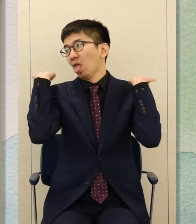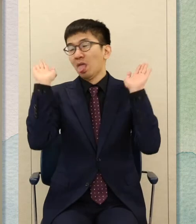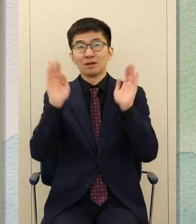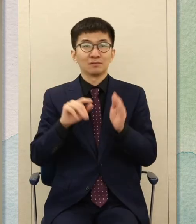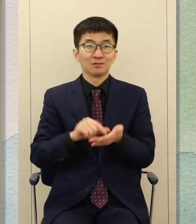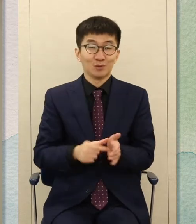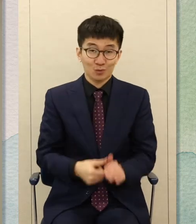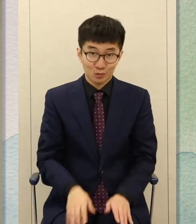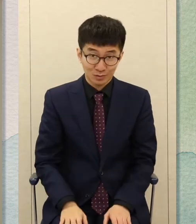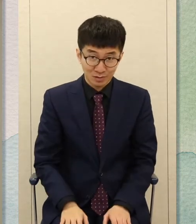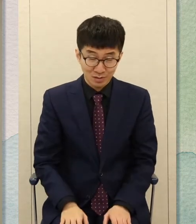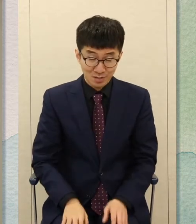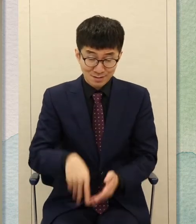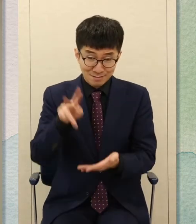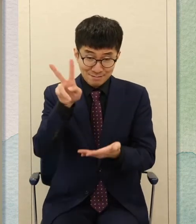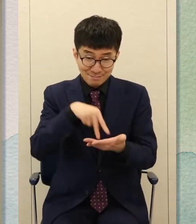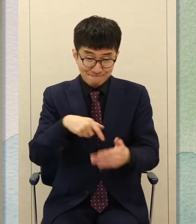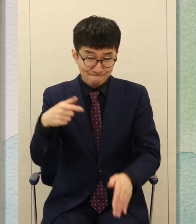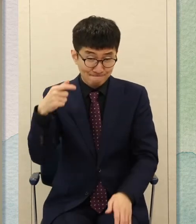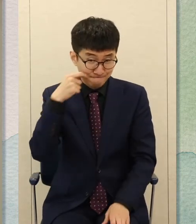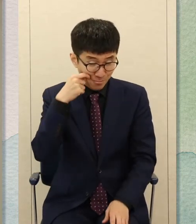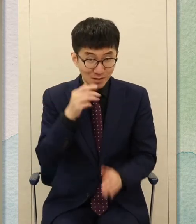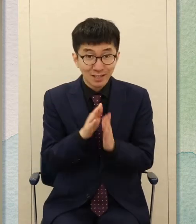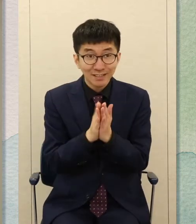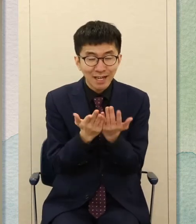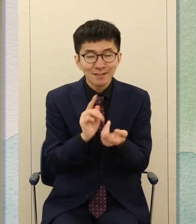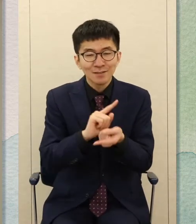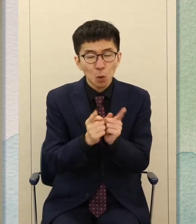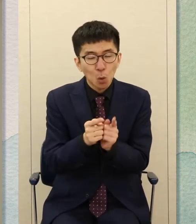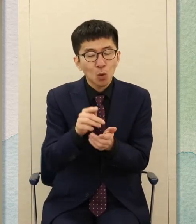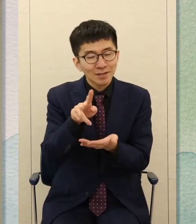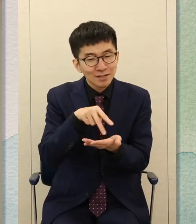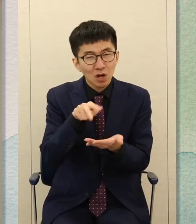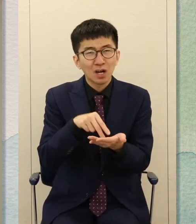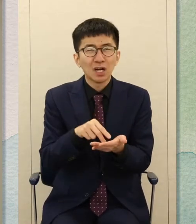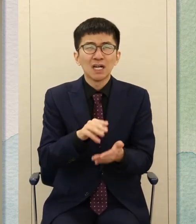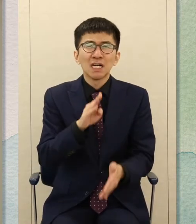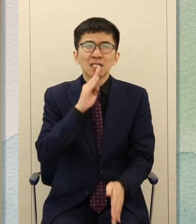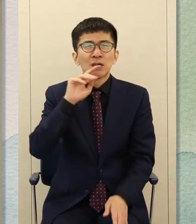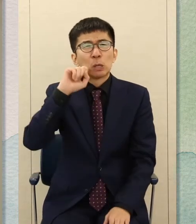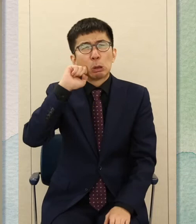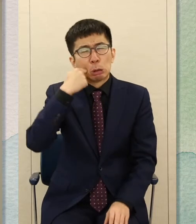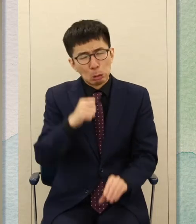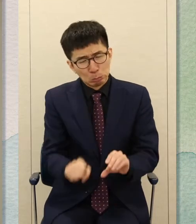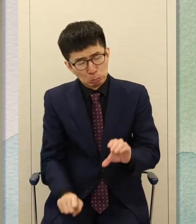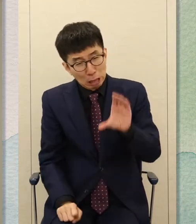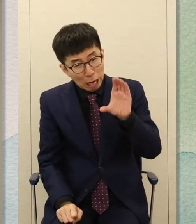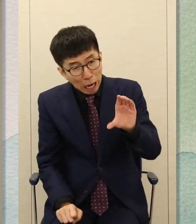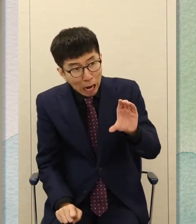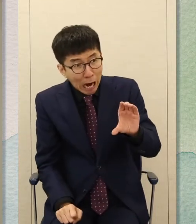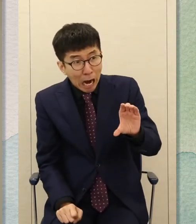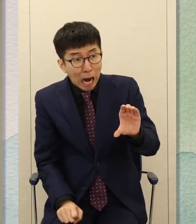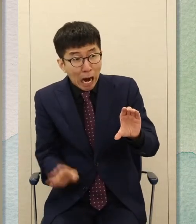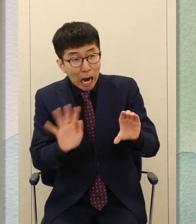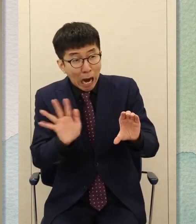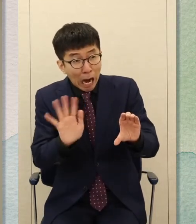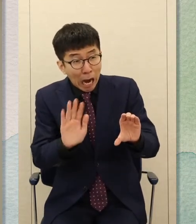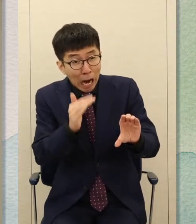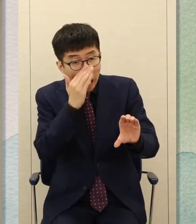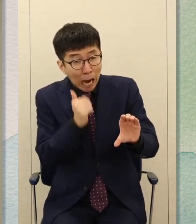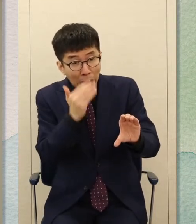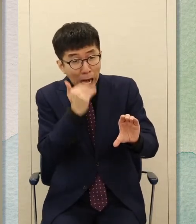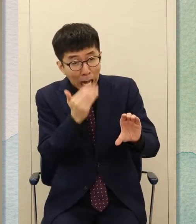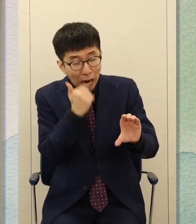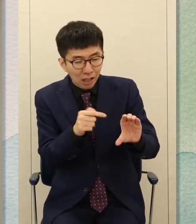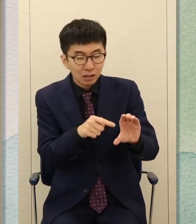그래서 혼자서 죽어도 못 읽는 책을 같이 읽는 거. 특히 벽돌책 같이 읽기 모임. 뭐 이런 거 해가지고